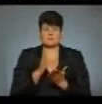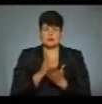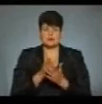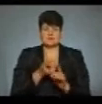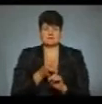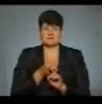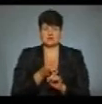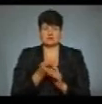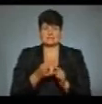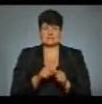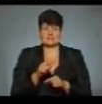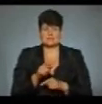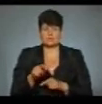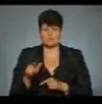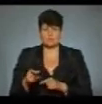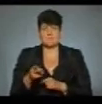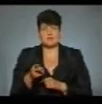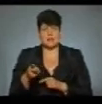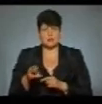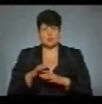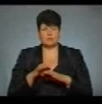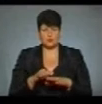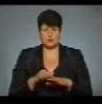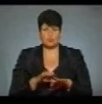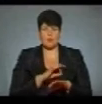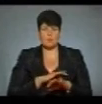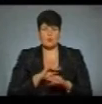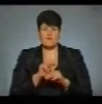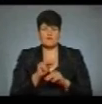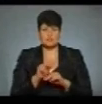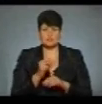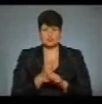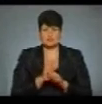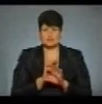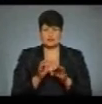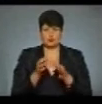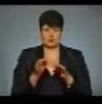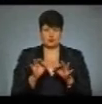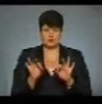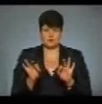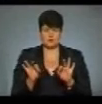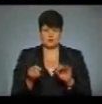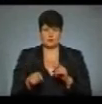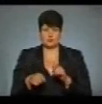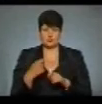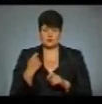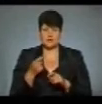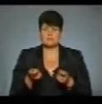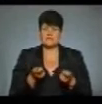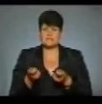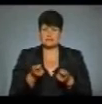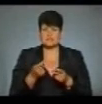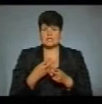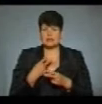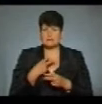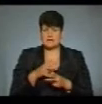людьми. Паралельно проводимо профілактичну роботу щодо недопущення порушень адміністративного та кримінального